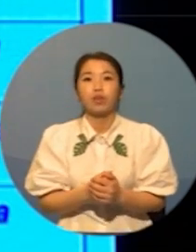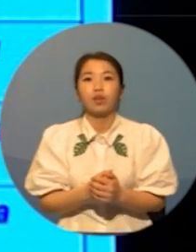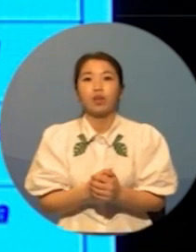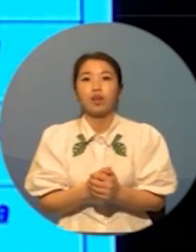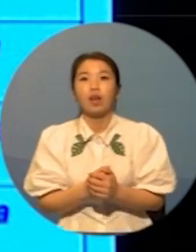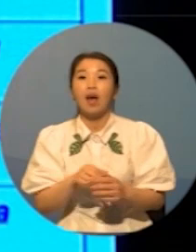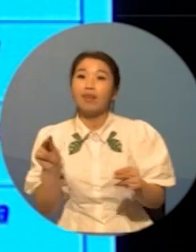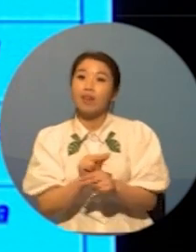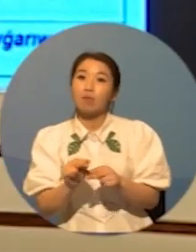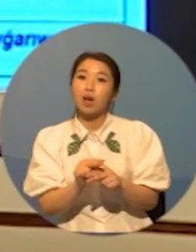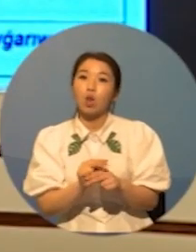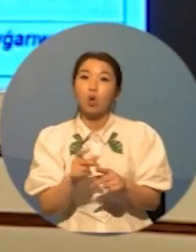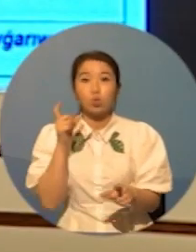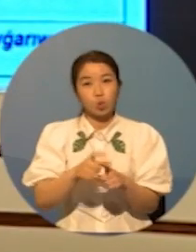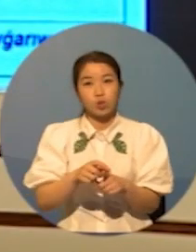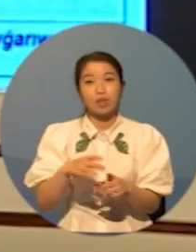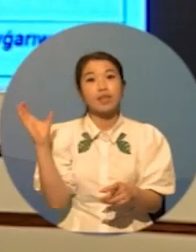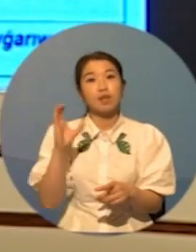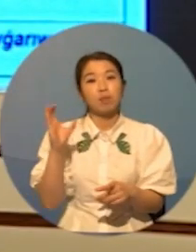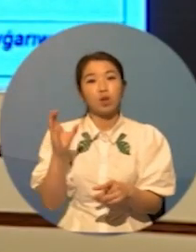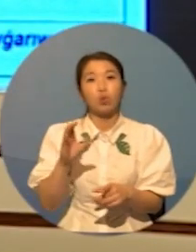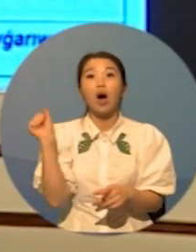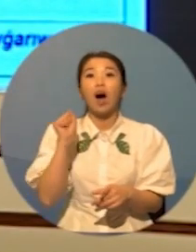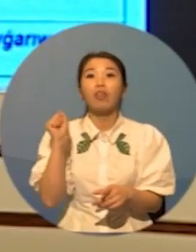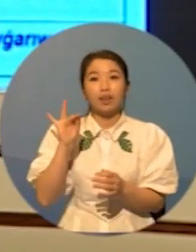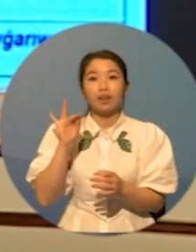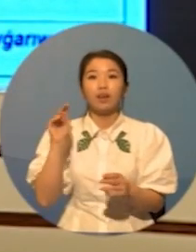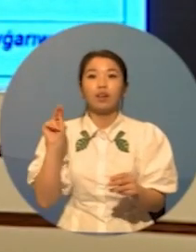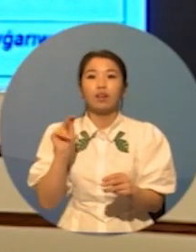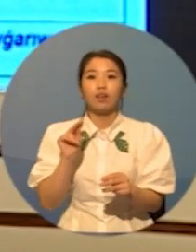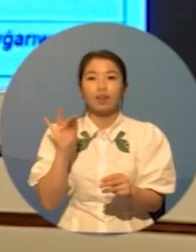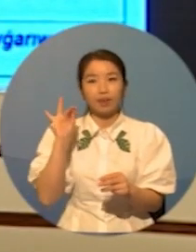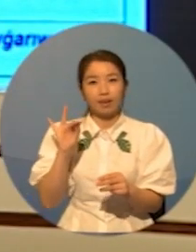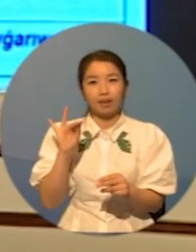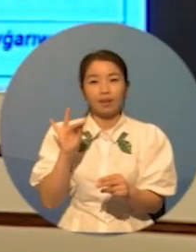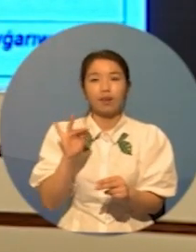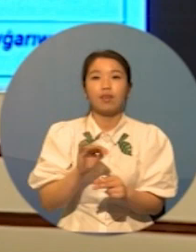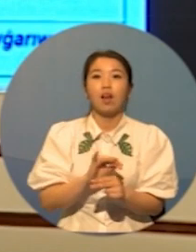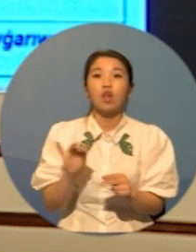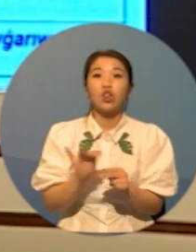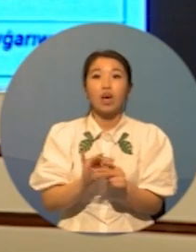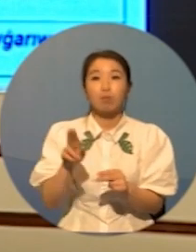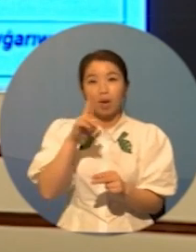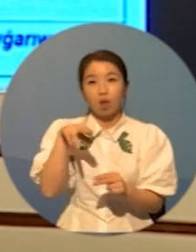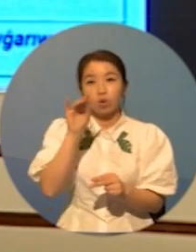Тәрбиялау сөзінің сепленуі атау тәрбиялау, иелік